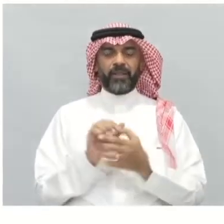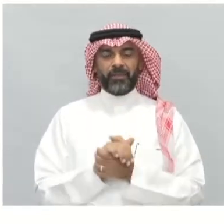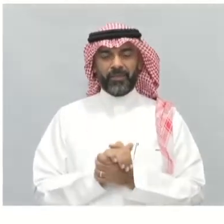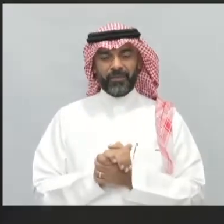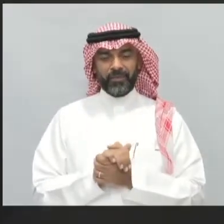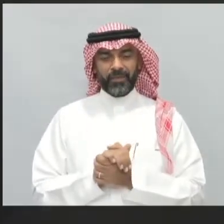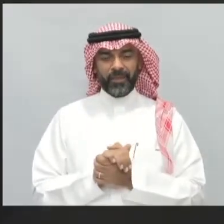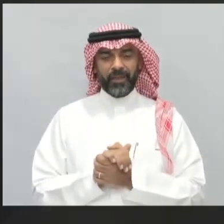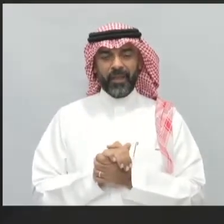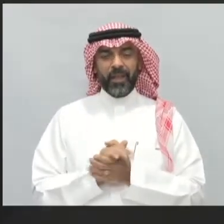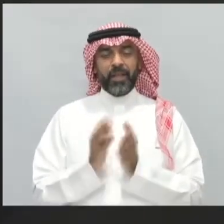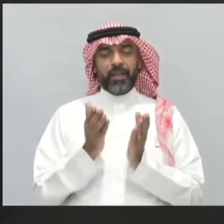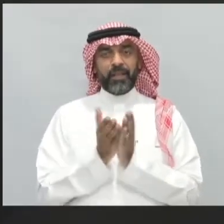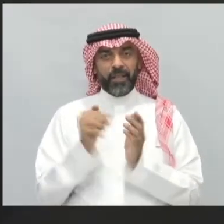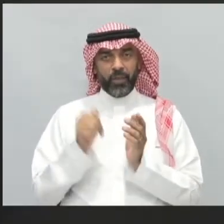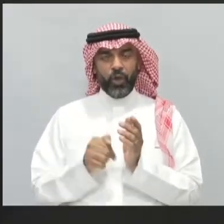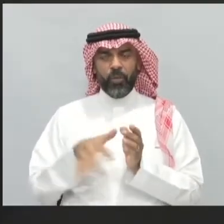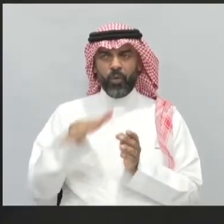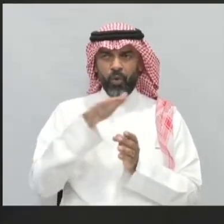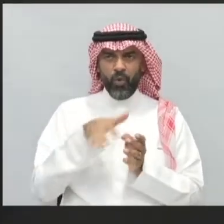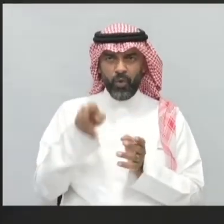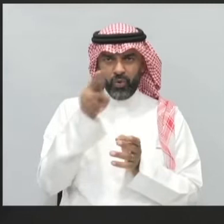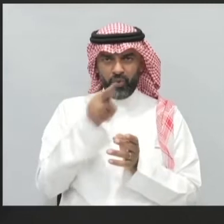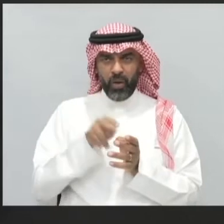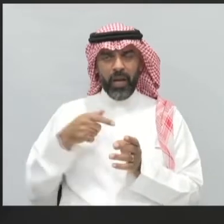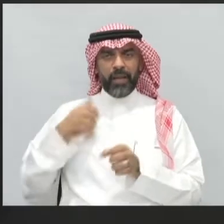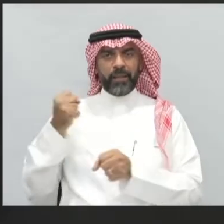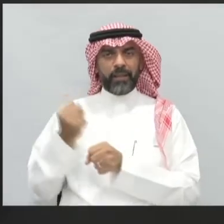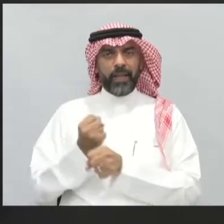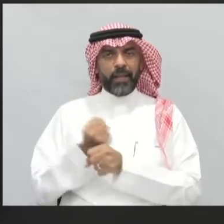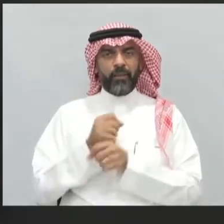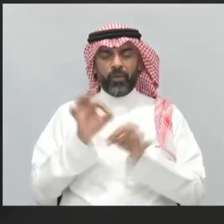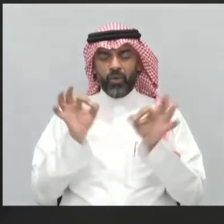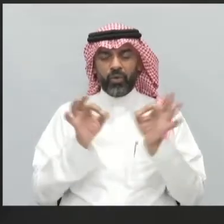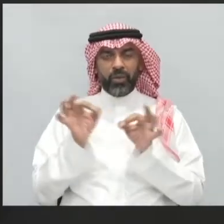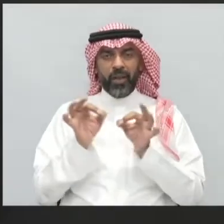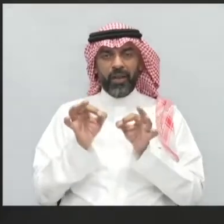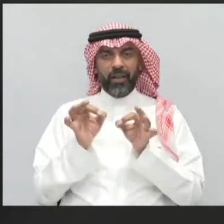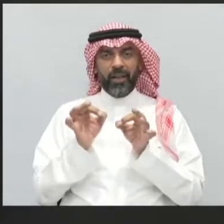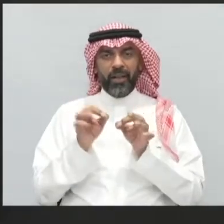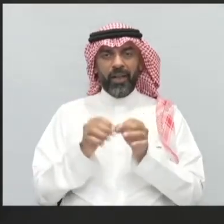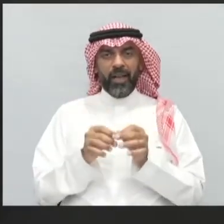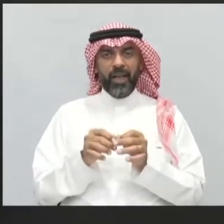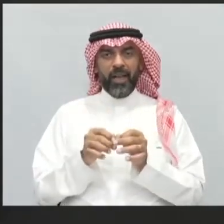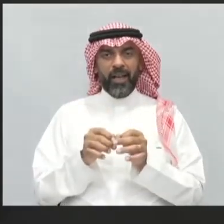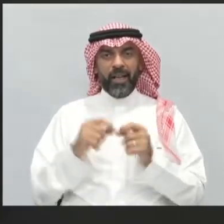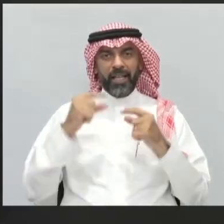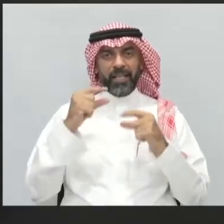راح استعمل فيها خطه الاستدلال المنطقي باستطاعه القلب اكثر من خطه ولكن